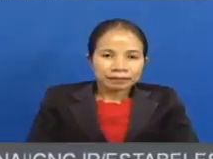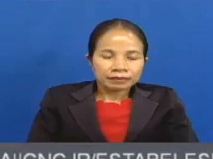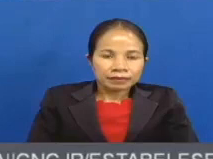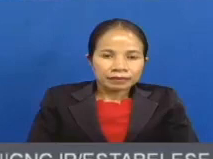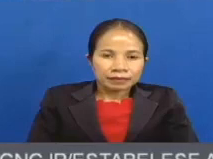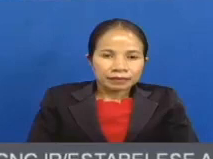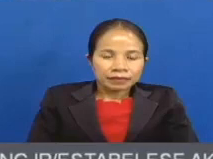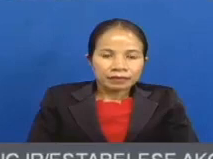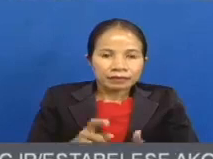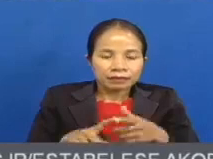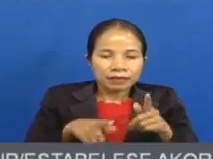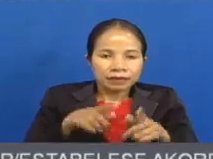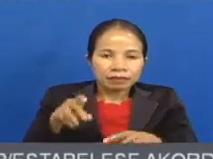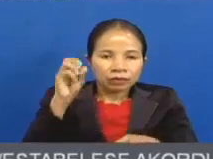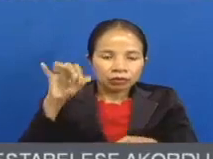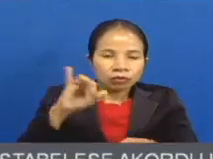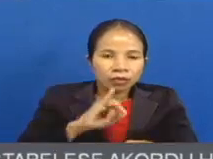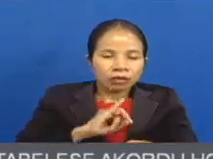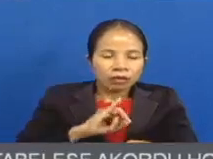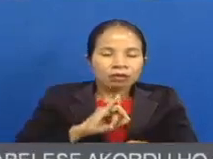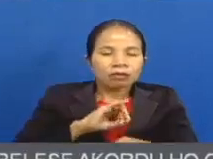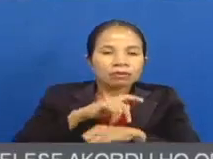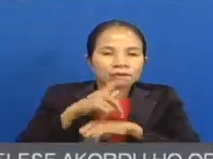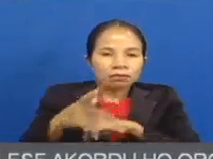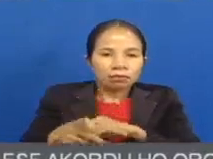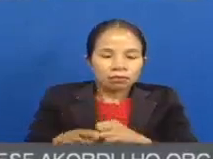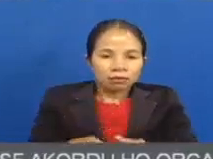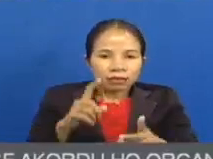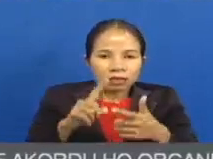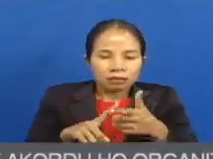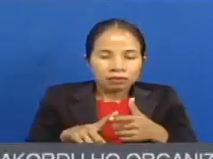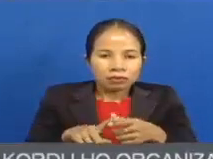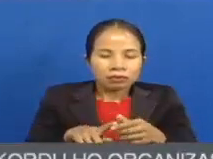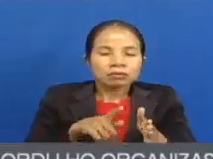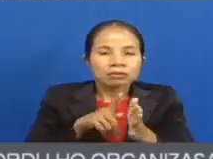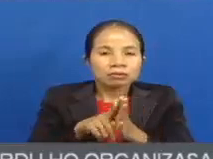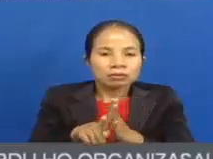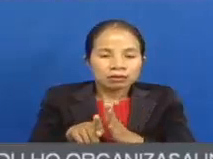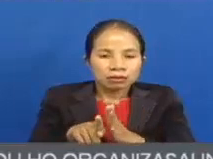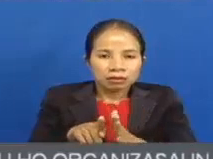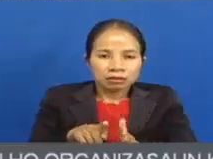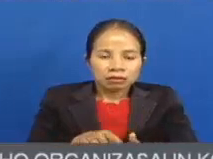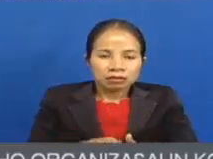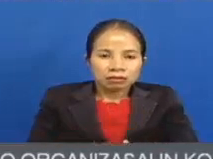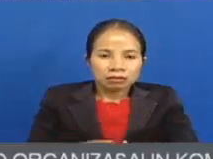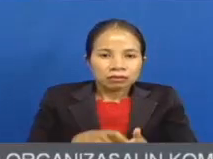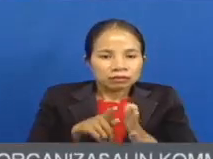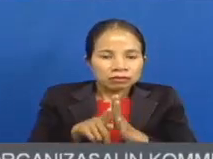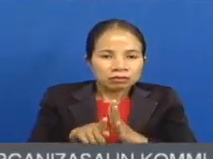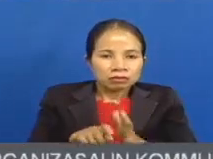depois emak turahau au langsung mon depois emak sona paliau sona timbus